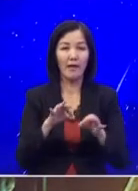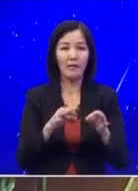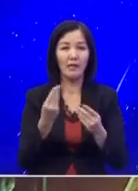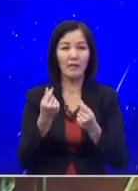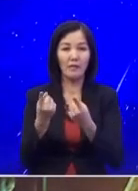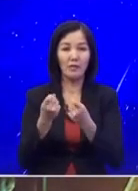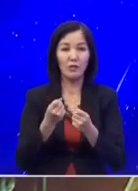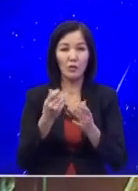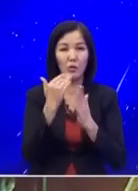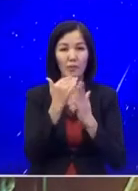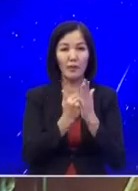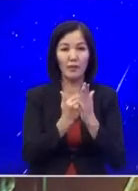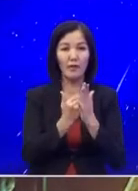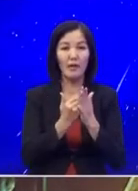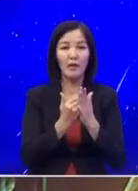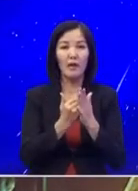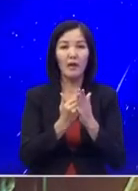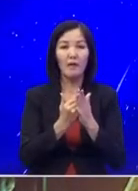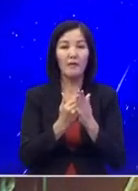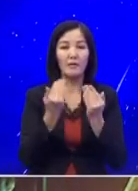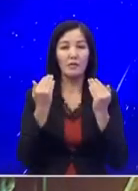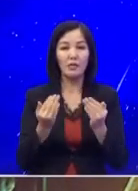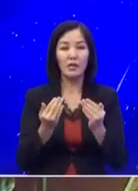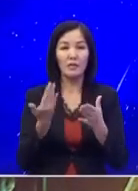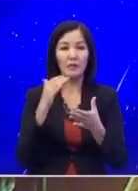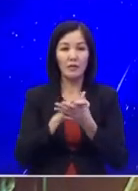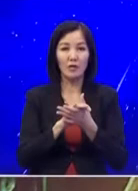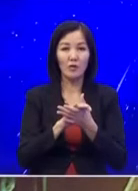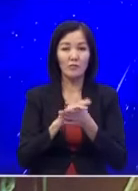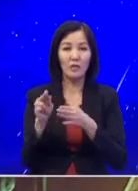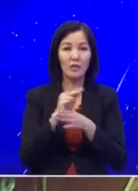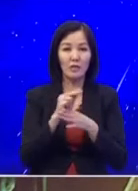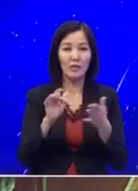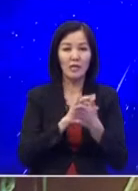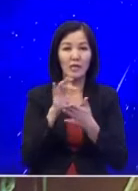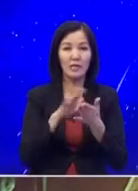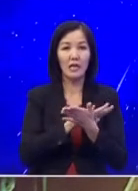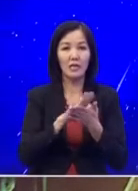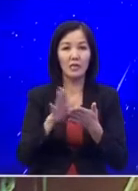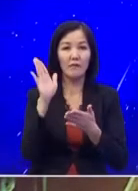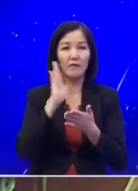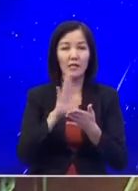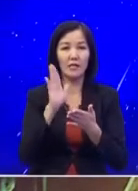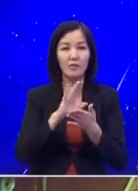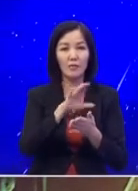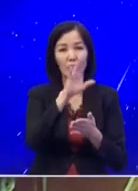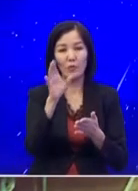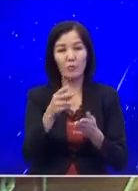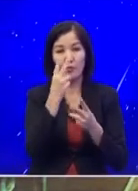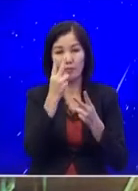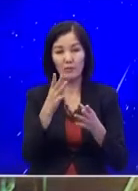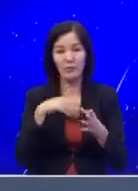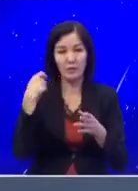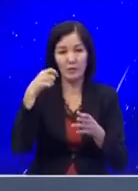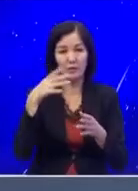инвестиционной программы. Наш корреспондент во время пресс-тура ознакомился с ходом реконструкции городских очистных и водозаборных сооружений.